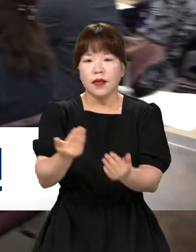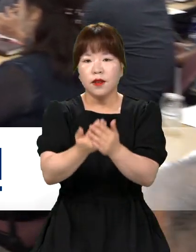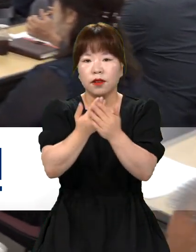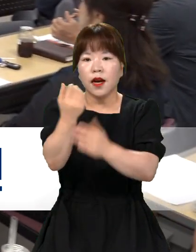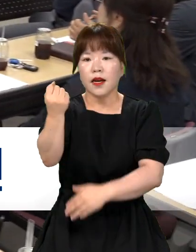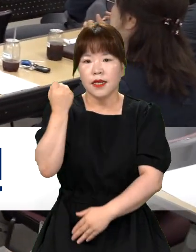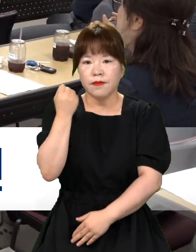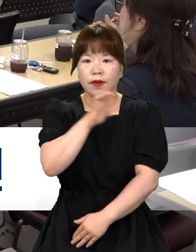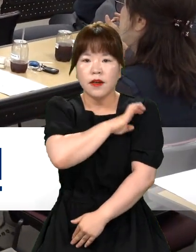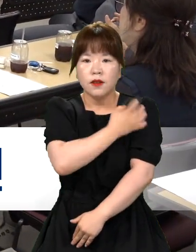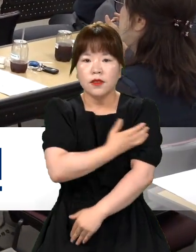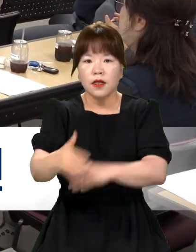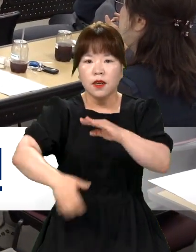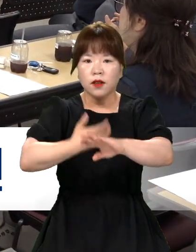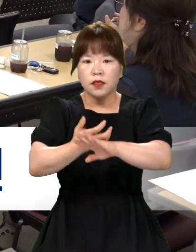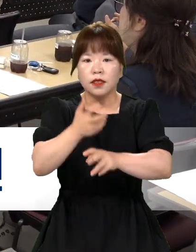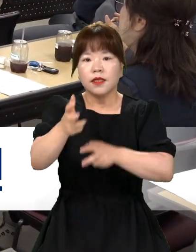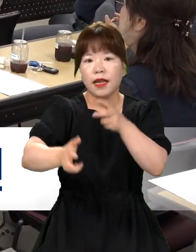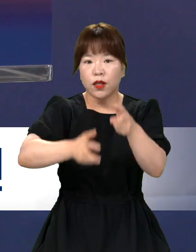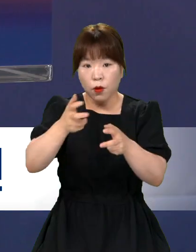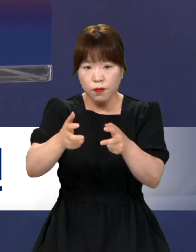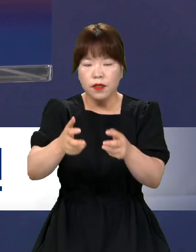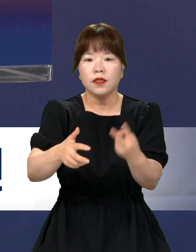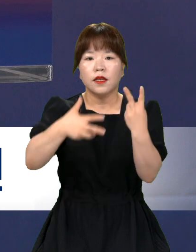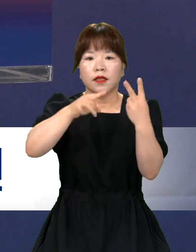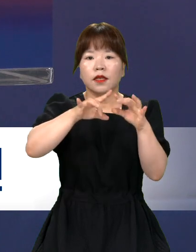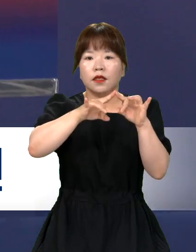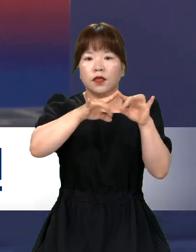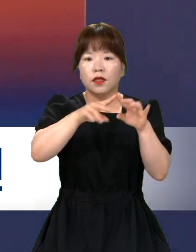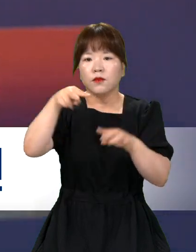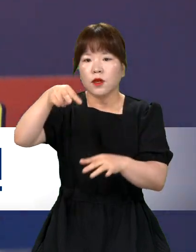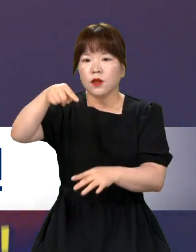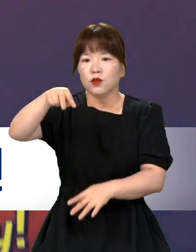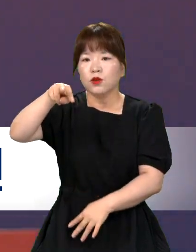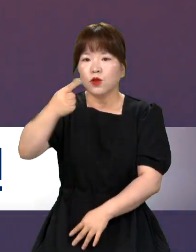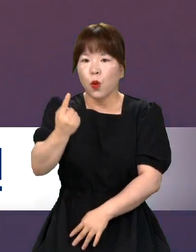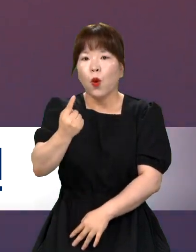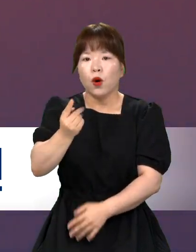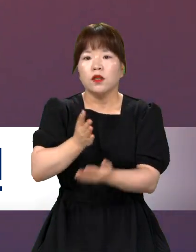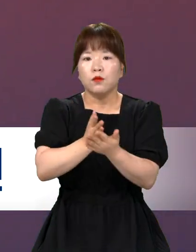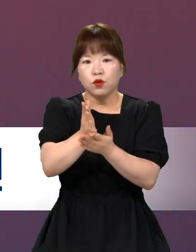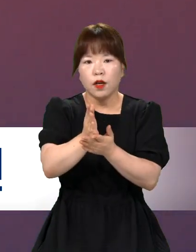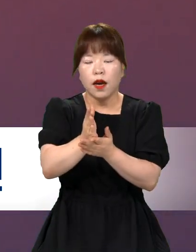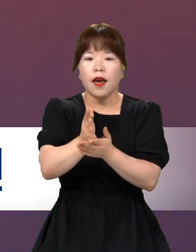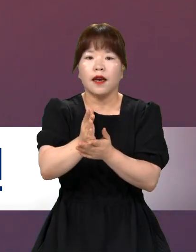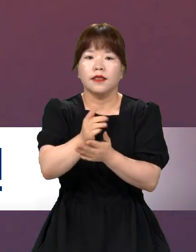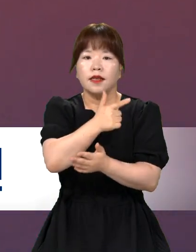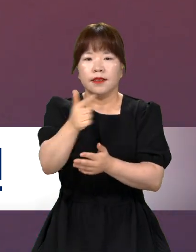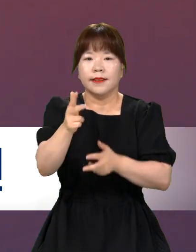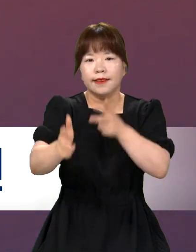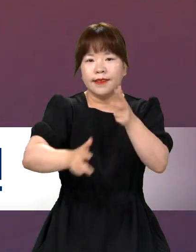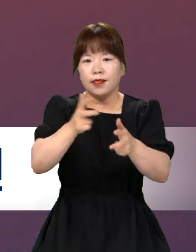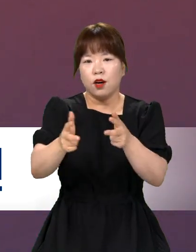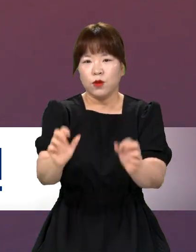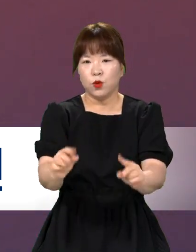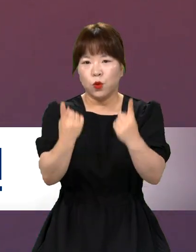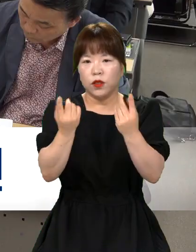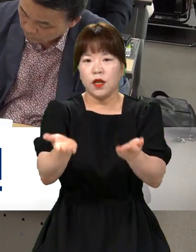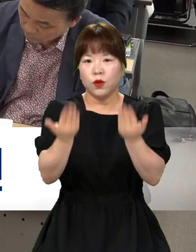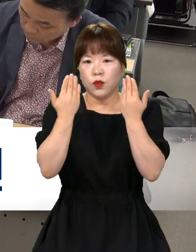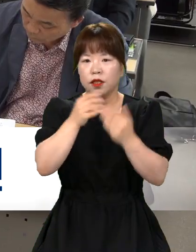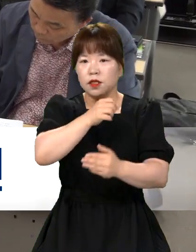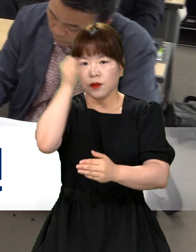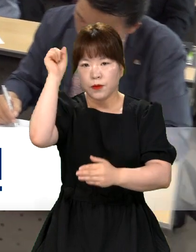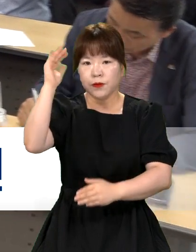포항시가 미래 성장동리역이자 에너지 혁신 전략 산업인 2차전지와 수소 분야의 대형 국책사업을 동시에 유치